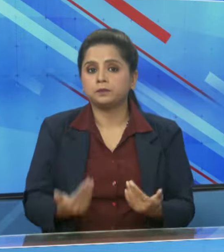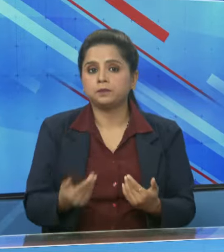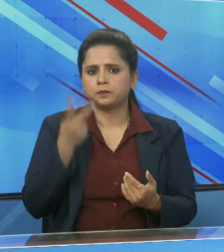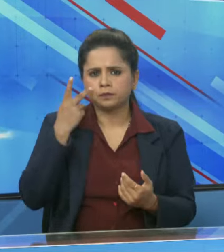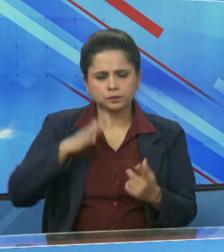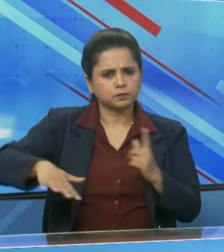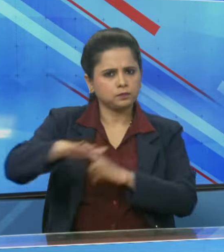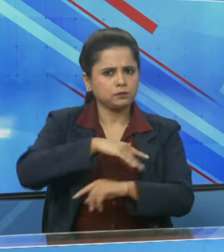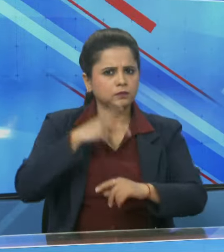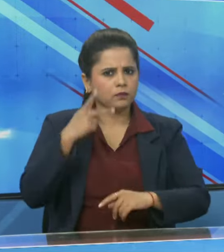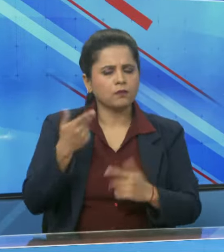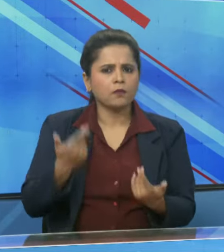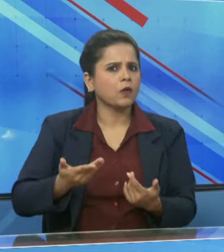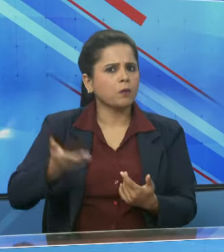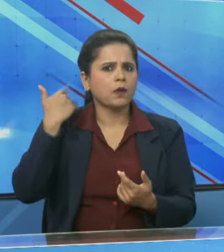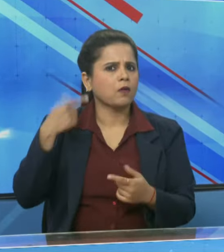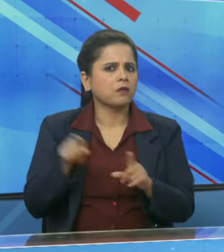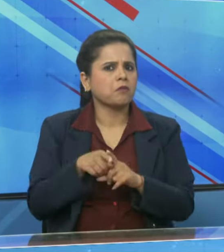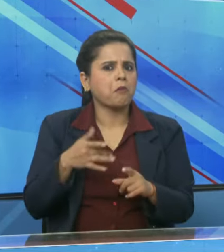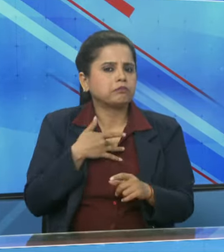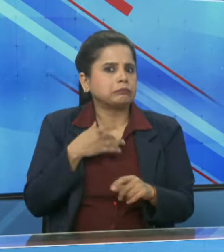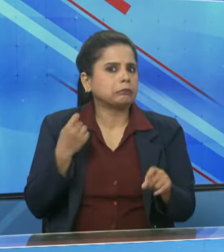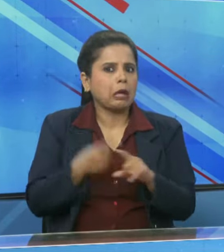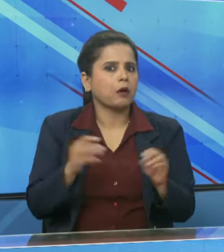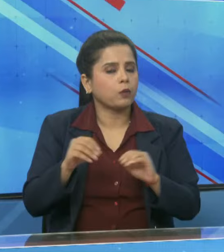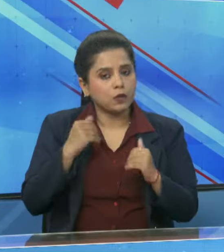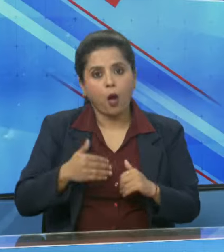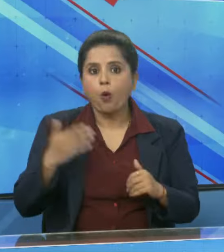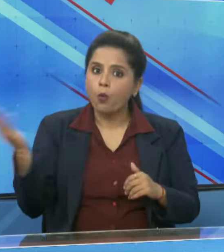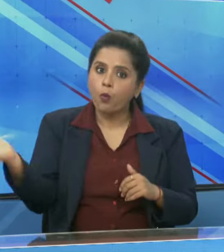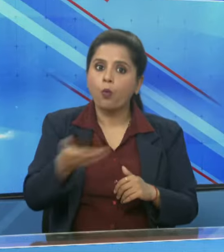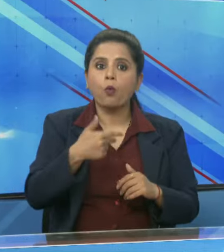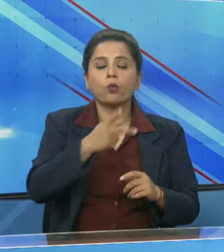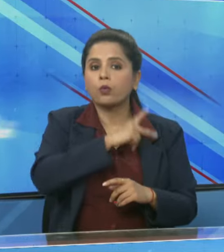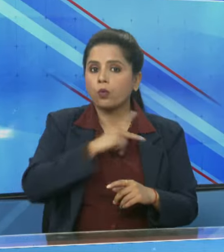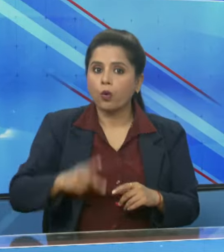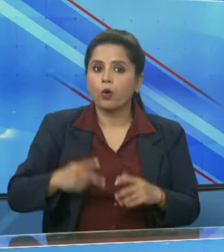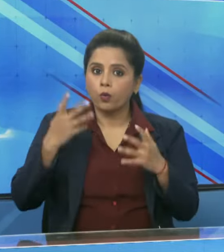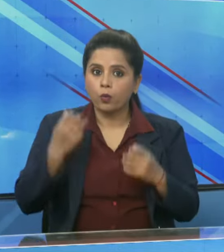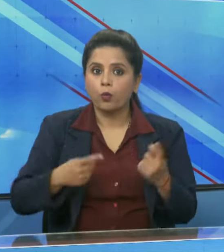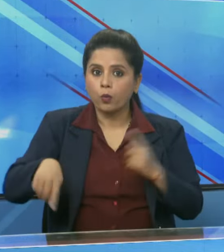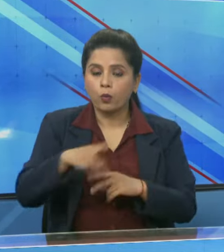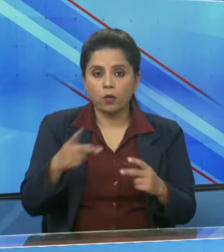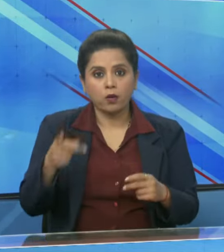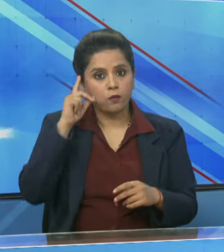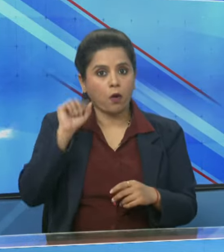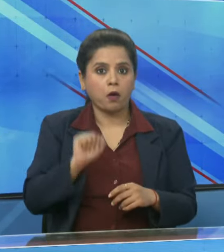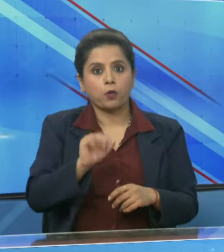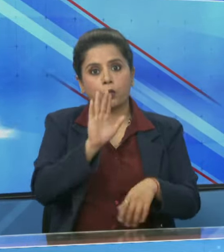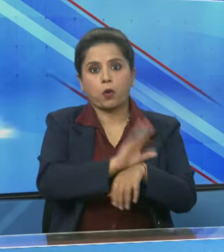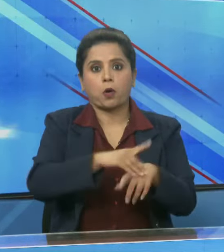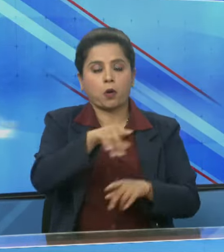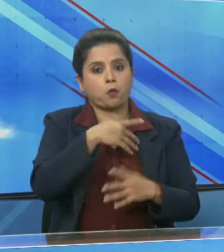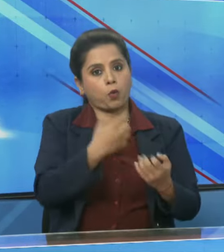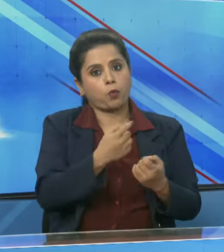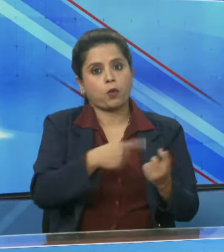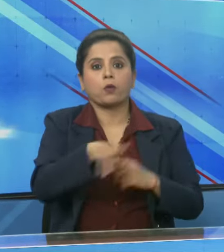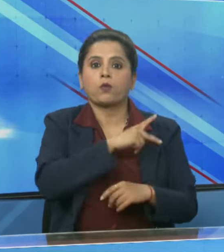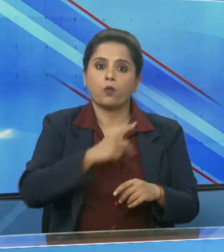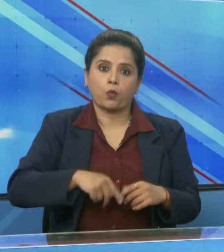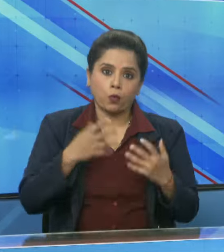situation was not much that much favorable. Now everybody in Karnataka telling situation is very favorable for Congress party. Telangana is favorable,